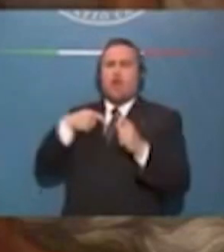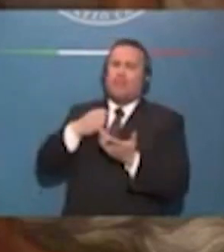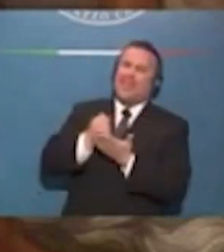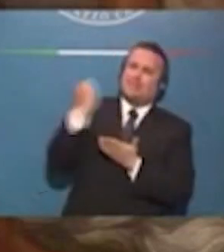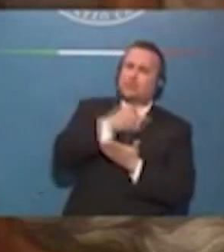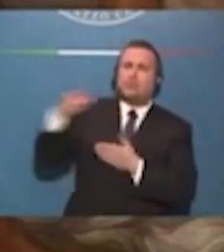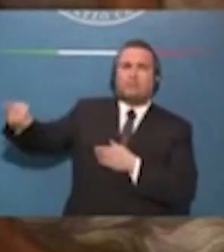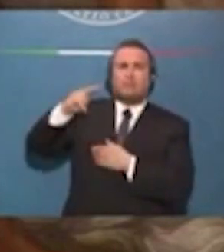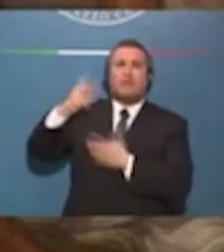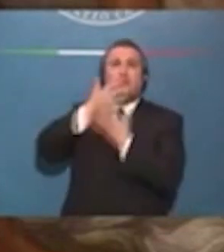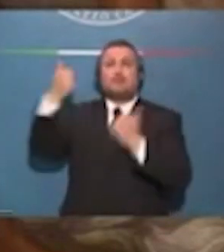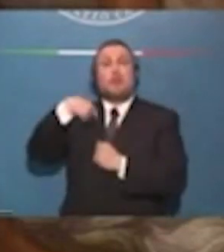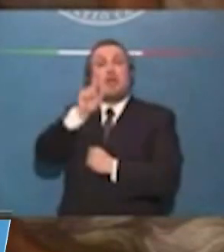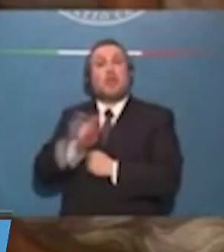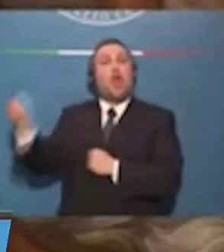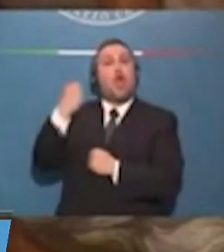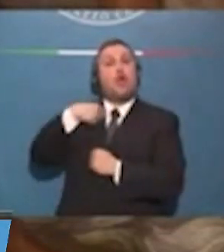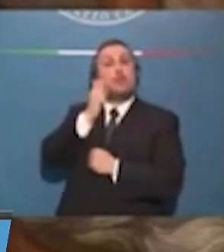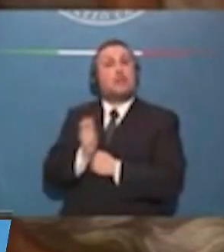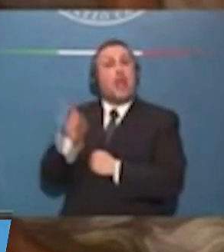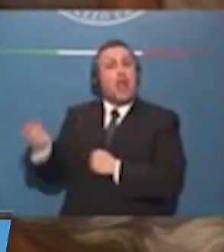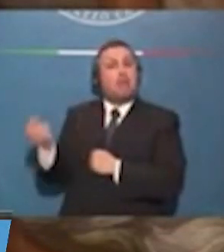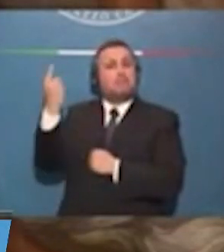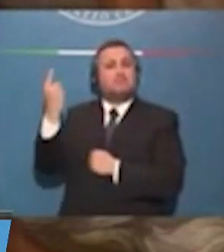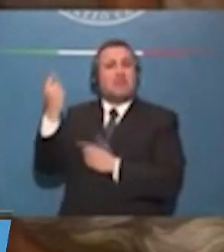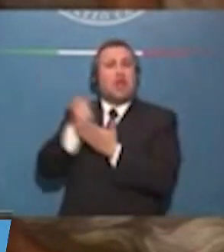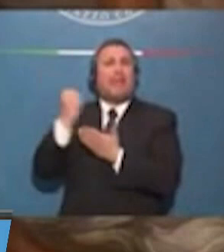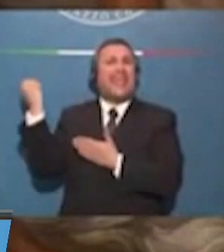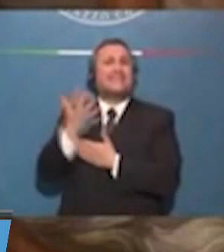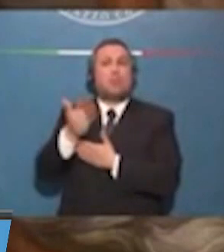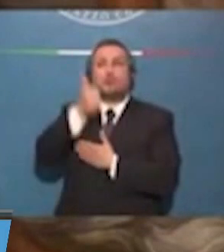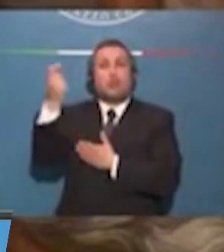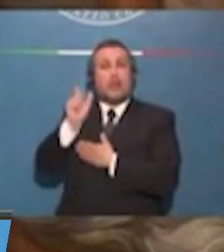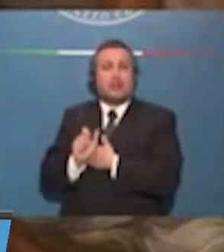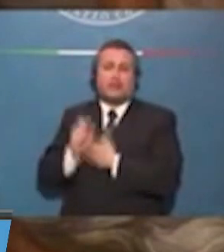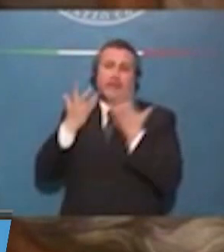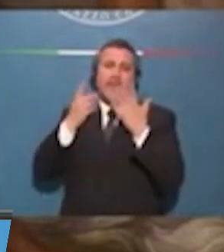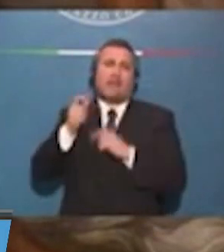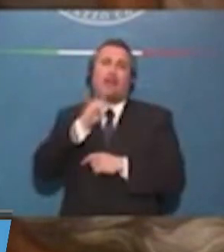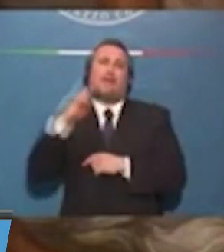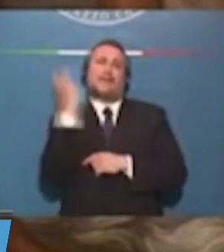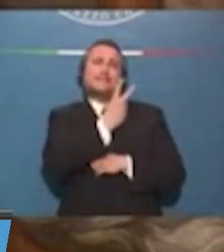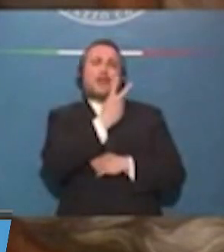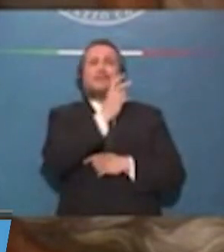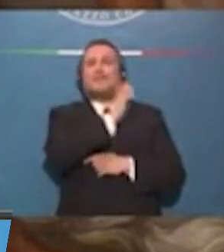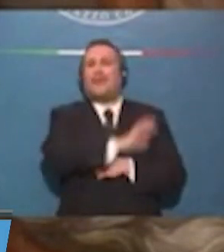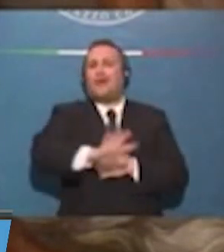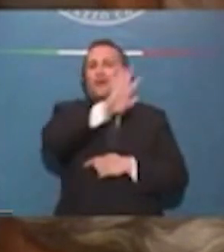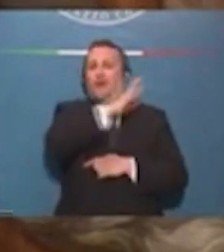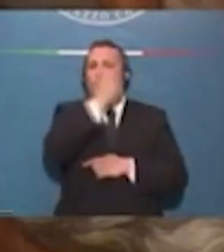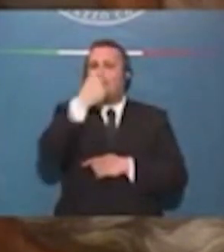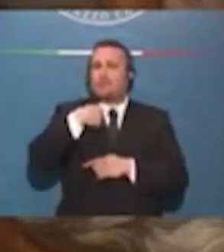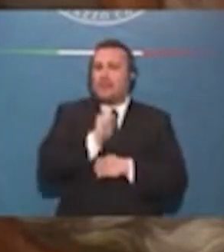Così, ma è ostile anche verso l'Unione Europea, perché sono stati espulsi, se capisco bene, anche diplomatici francesi, spagnoli,